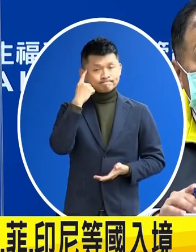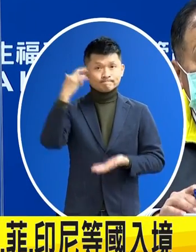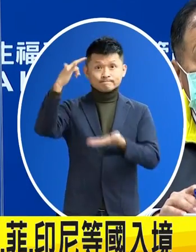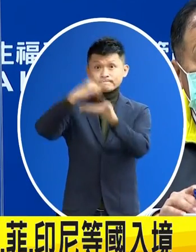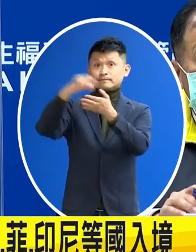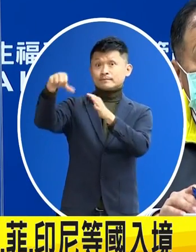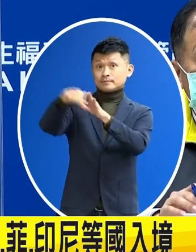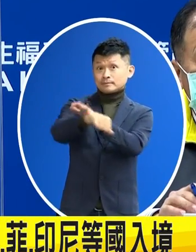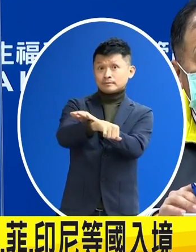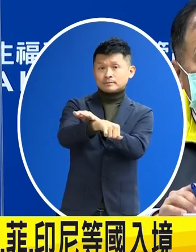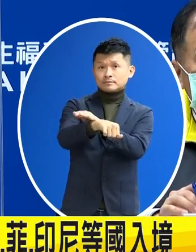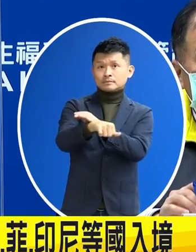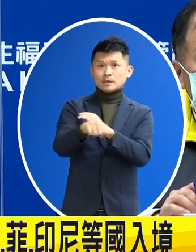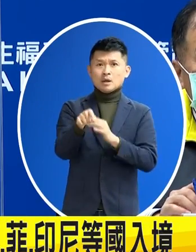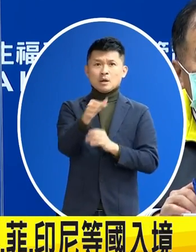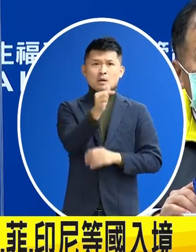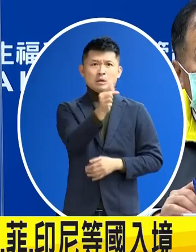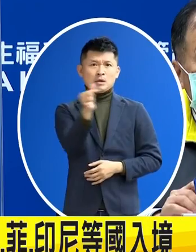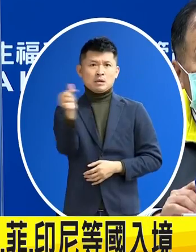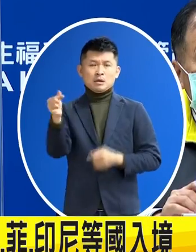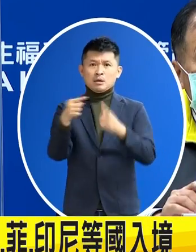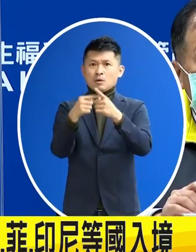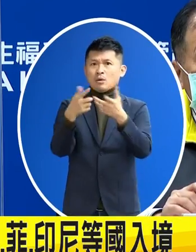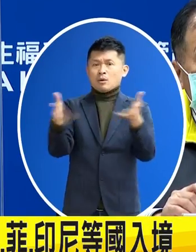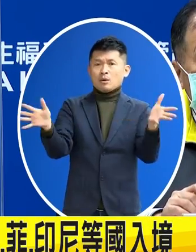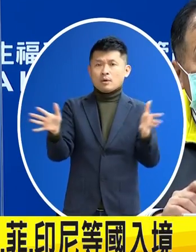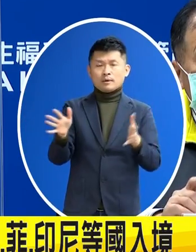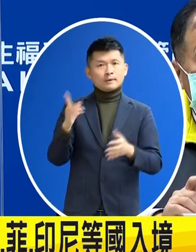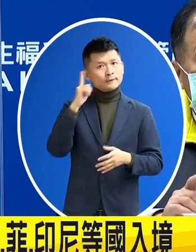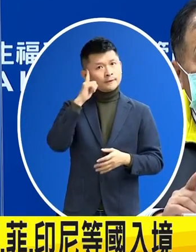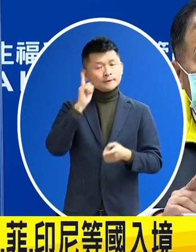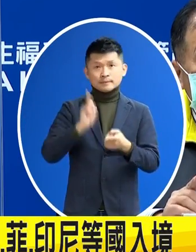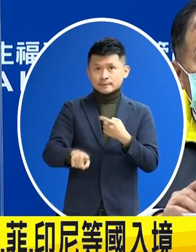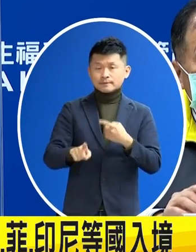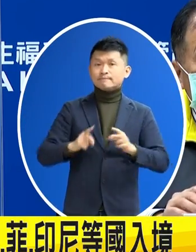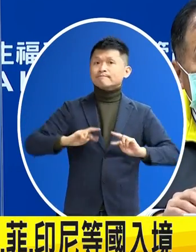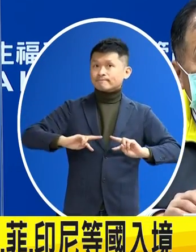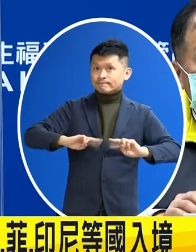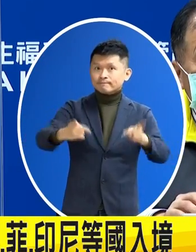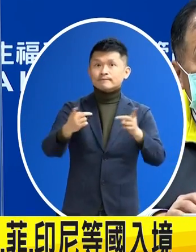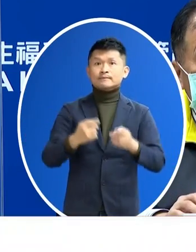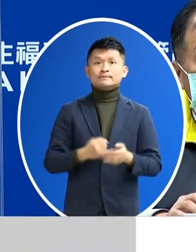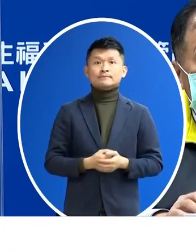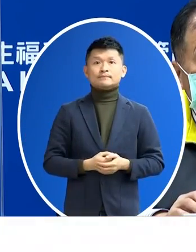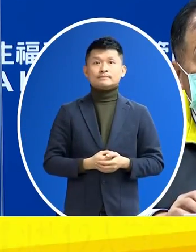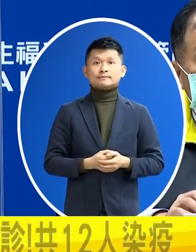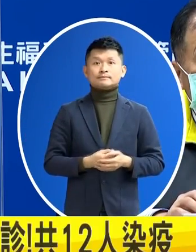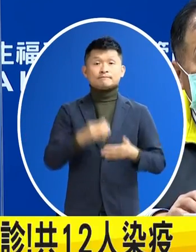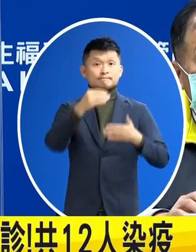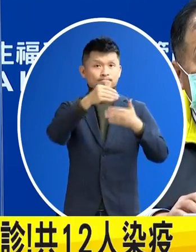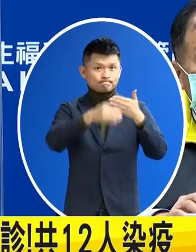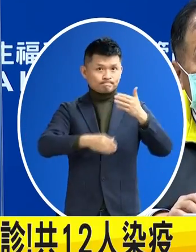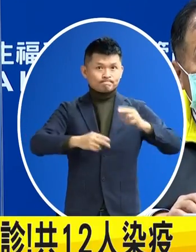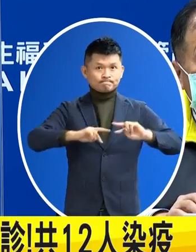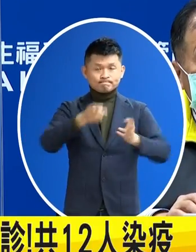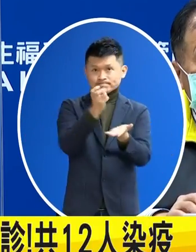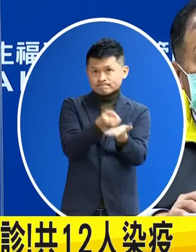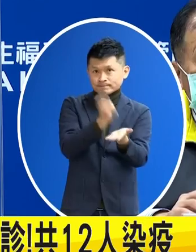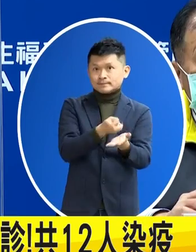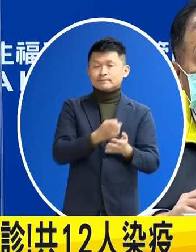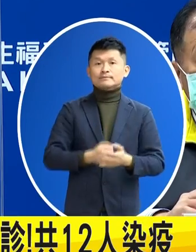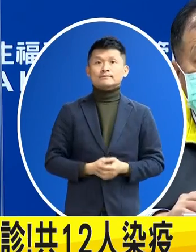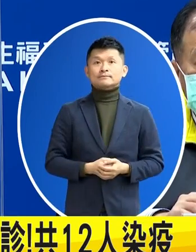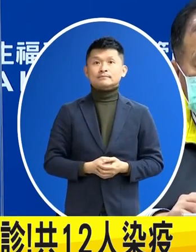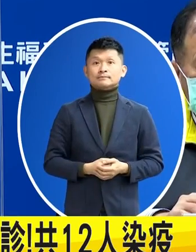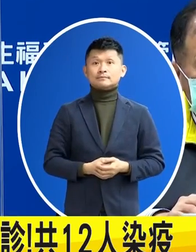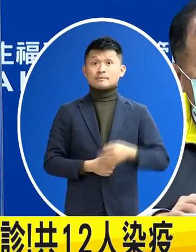入境的时候还有很多人是染疫的，好，所以我们希望就是说把哈这样的规定哈做得更严格，所